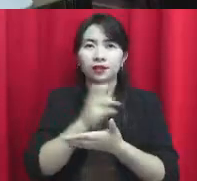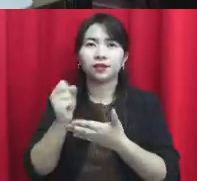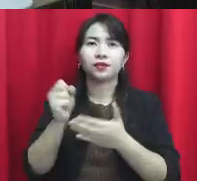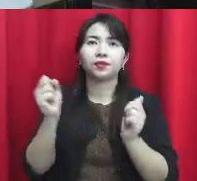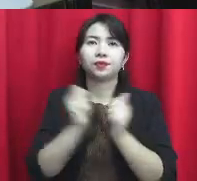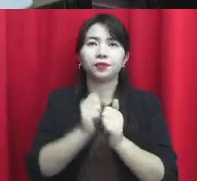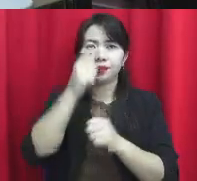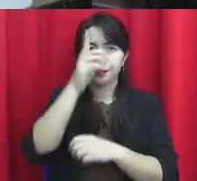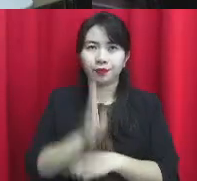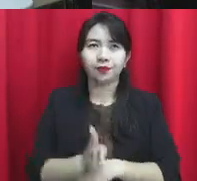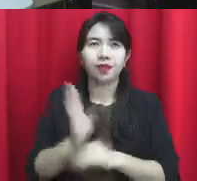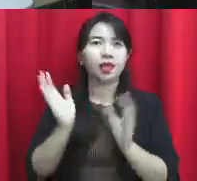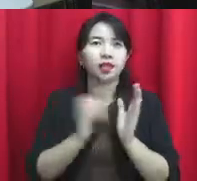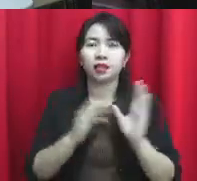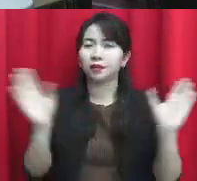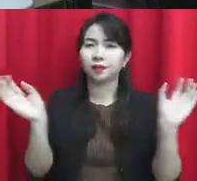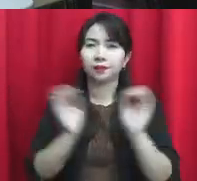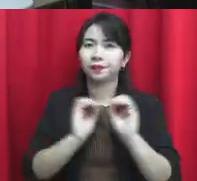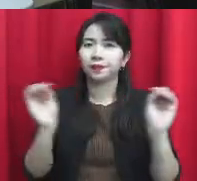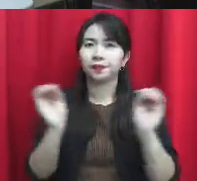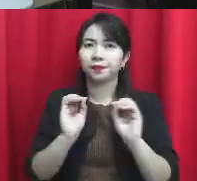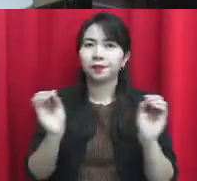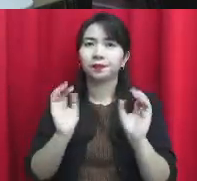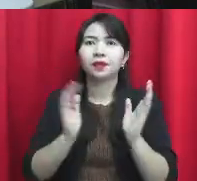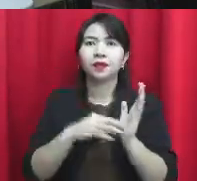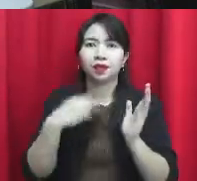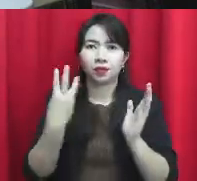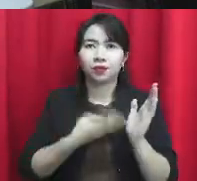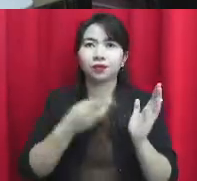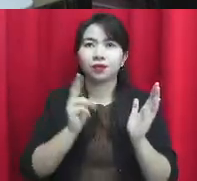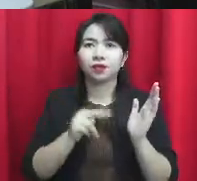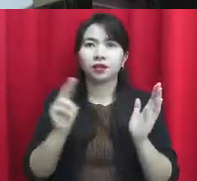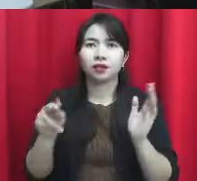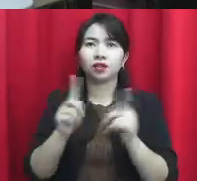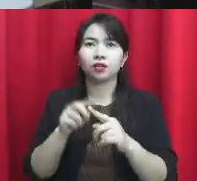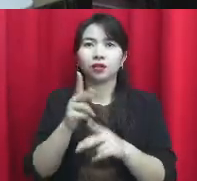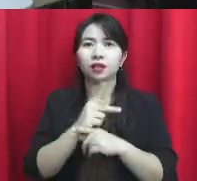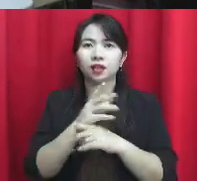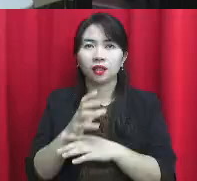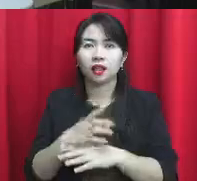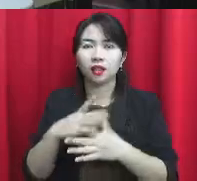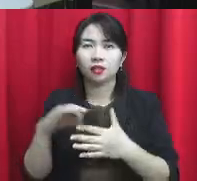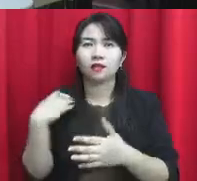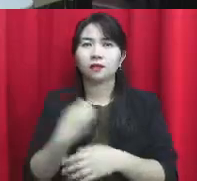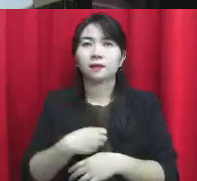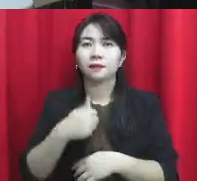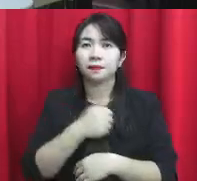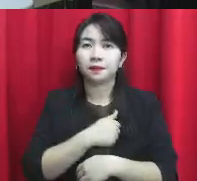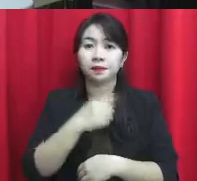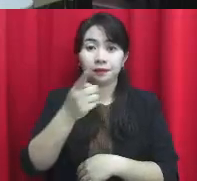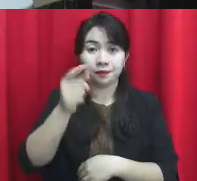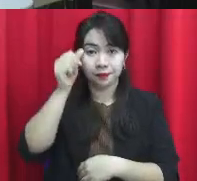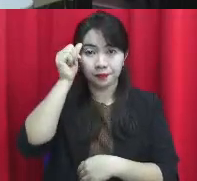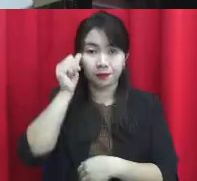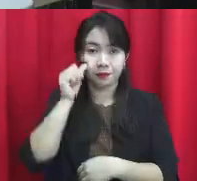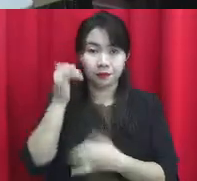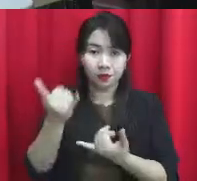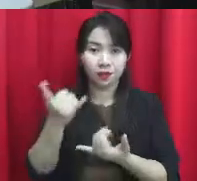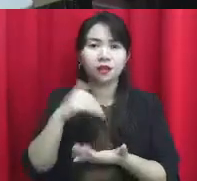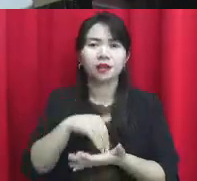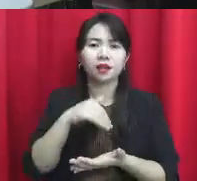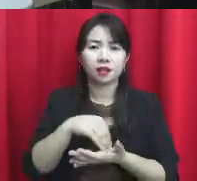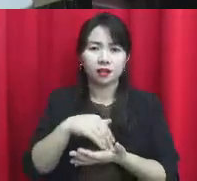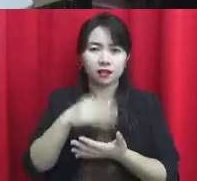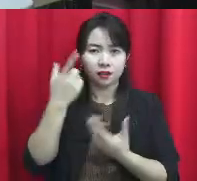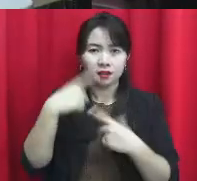with God wala you see Alam niyo we have to take ourselves we have to watch ourselves here adults we have to watch ourselves here